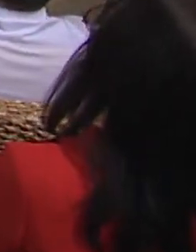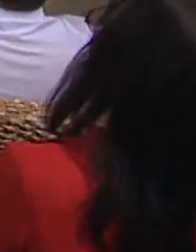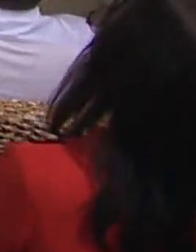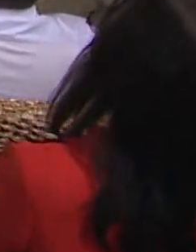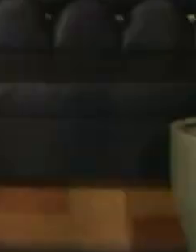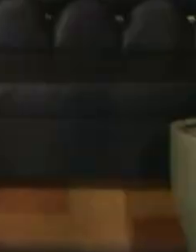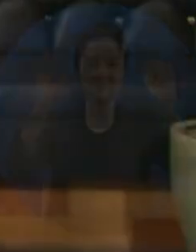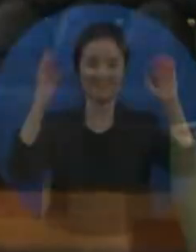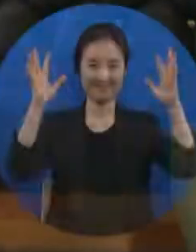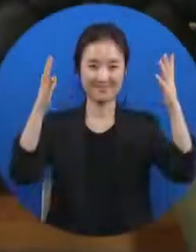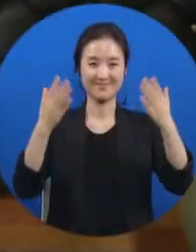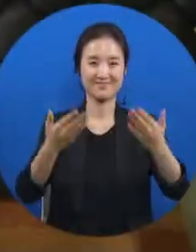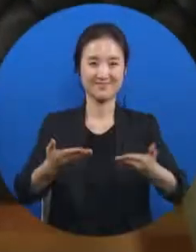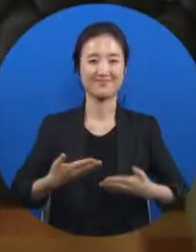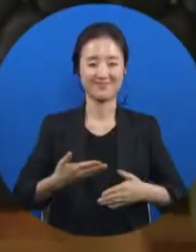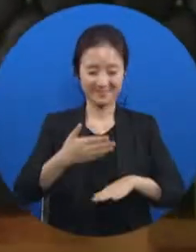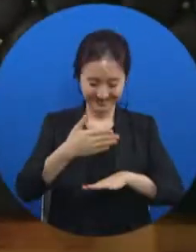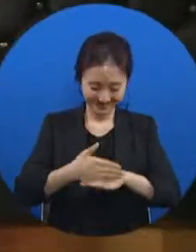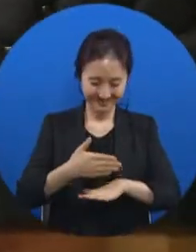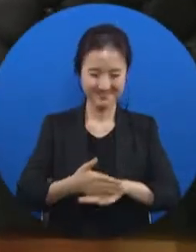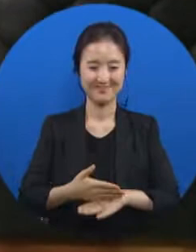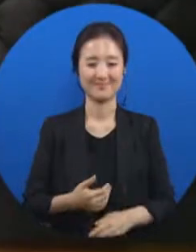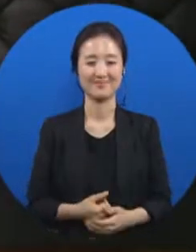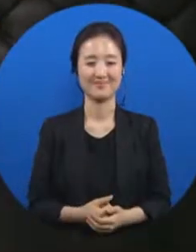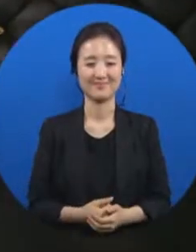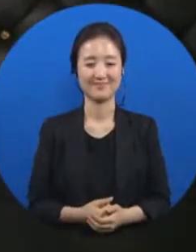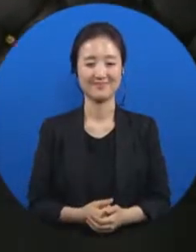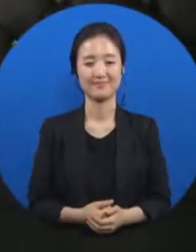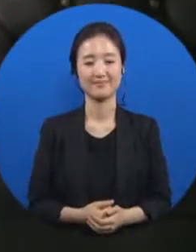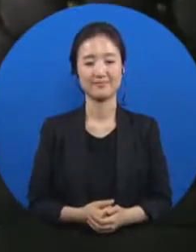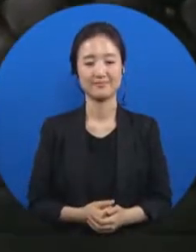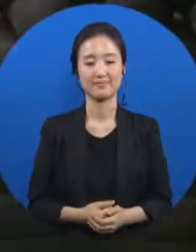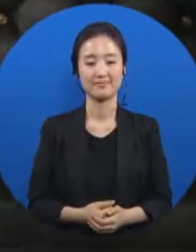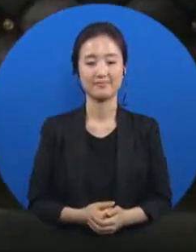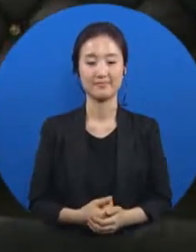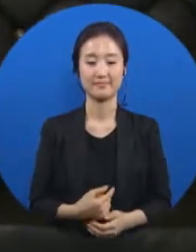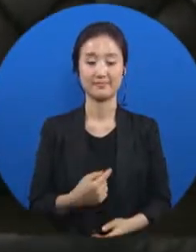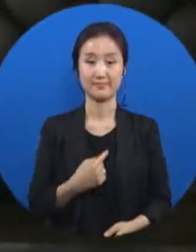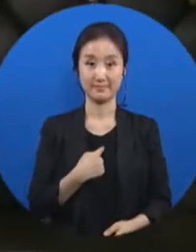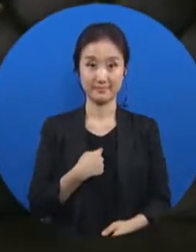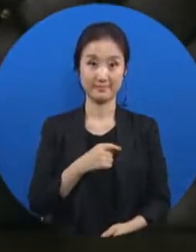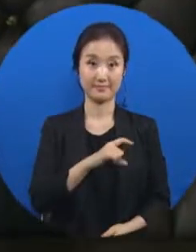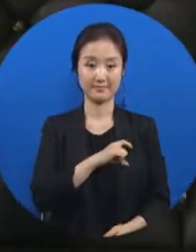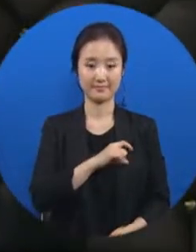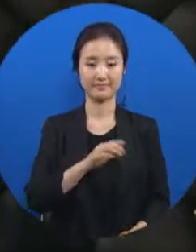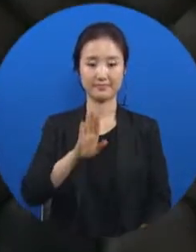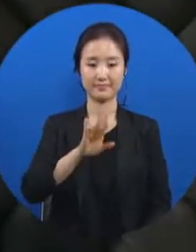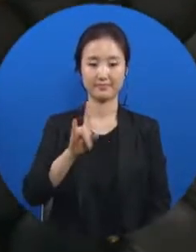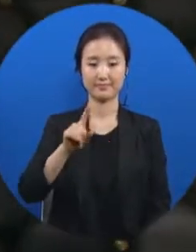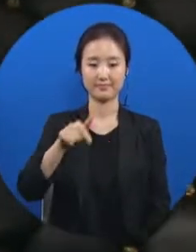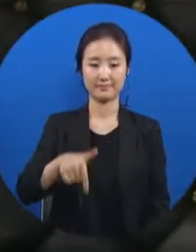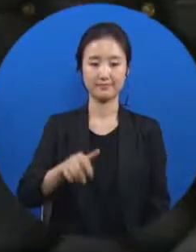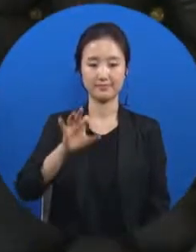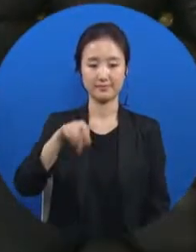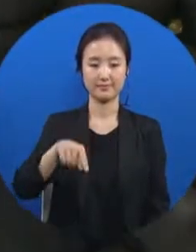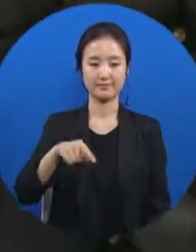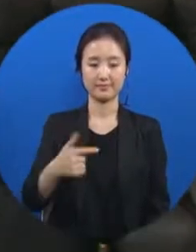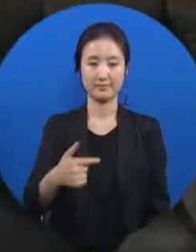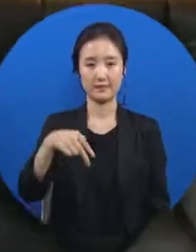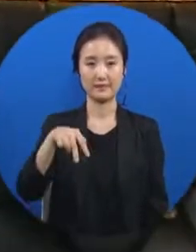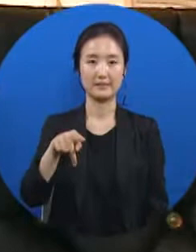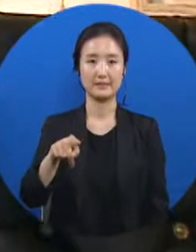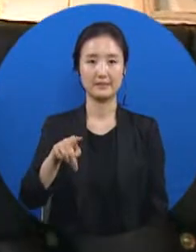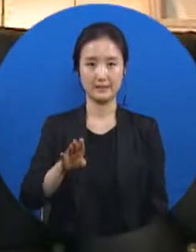네, 이렇게 뜨거운 반응, 네, 너무 좋습니다. 예, 아, 너무너무 감사합니다. 제 이름은 백운섭이고요. 예,